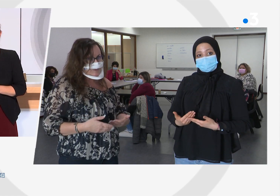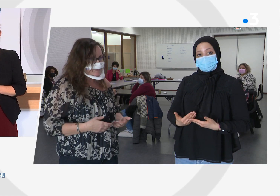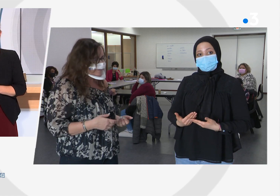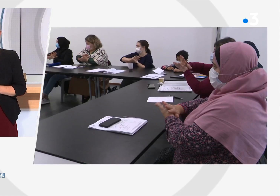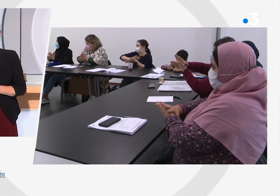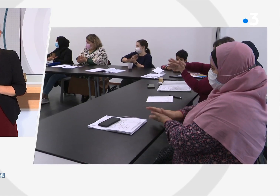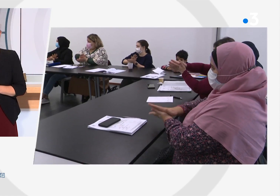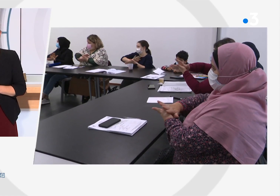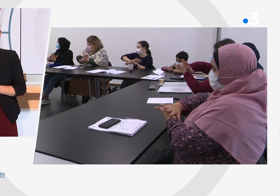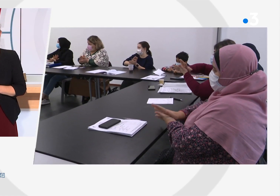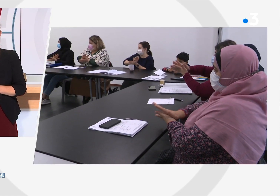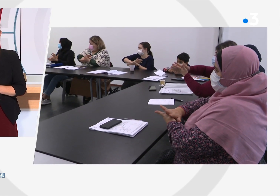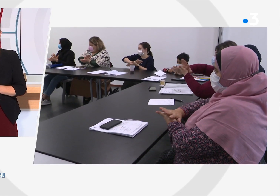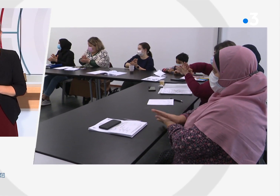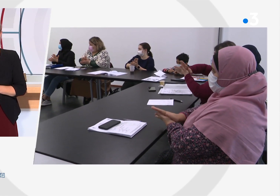mesure.